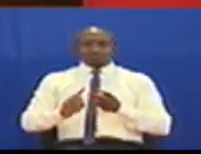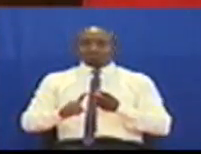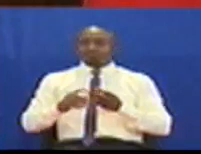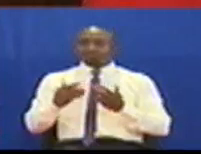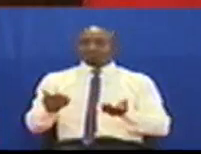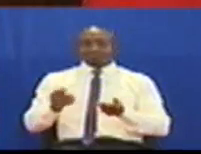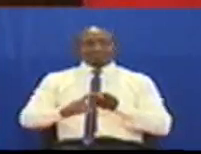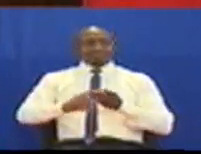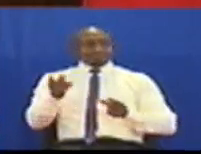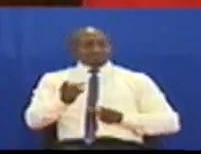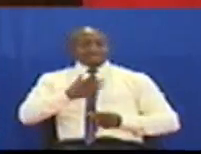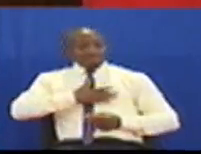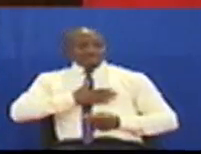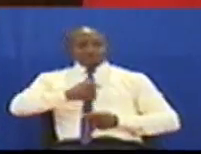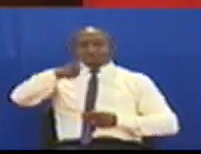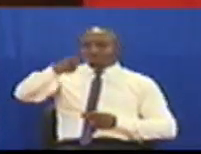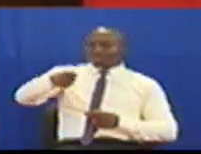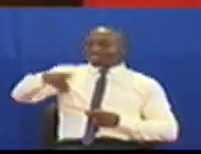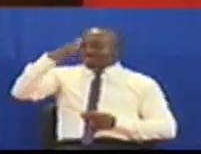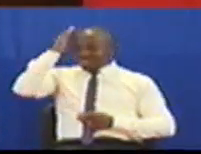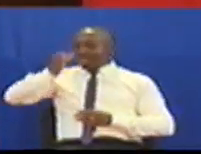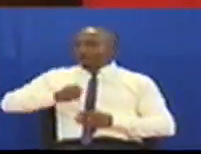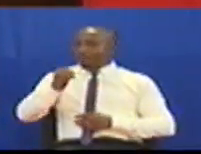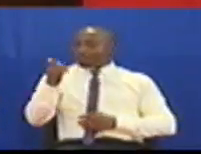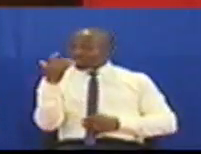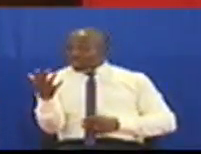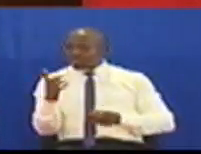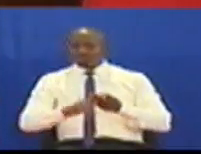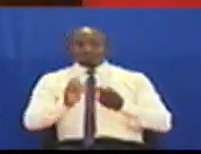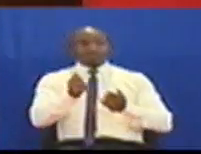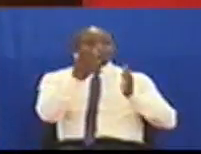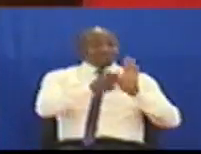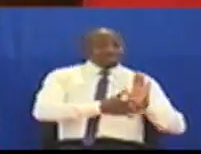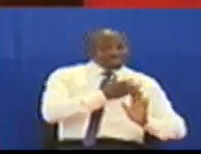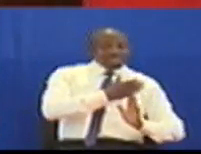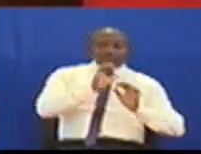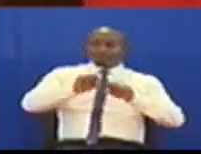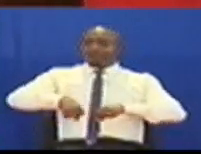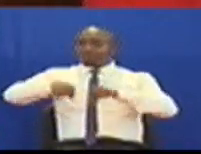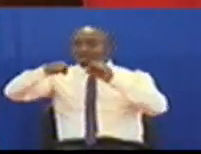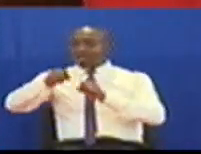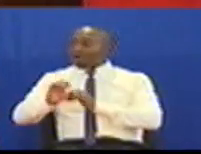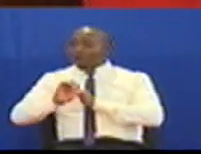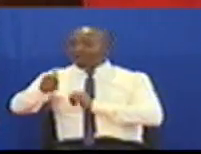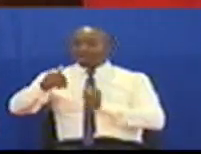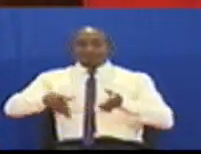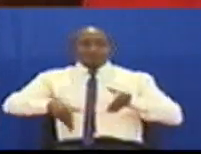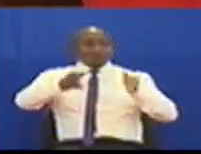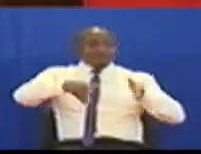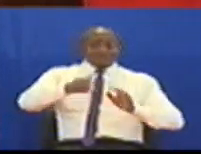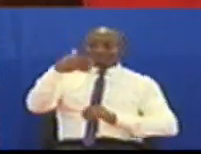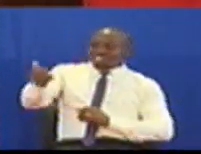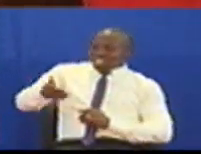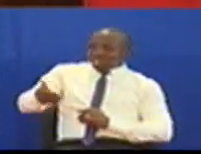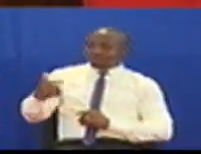napenda pia kuipongeza serikali ya awamu ya tano kwa kuanzisha mamlaka ya wakala wa barabara vijijini,